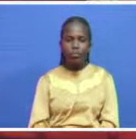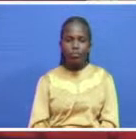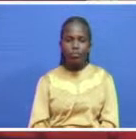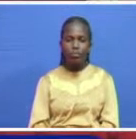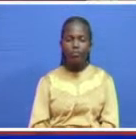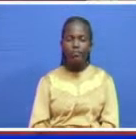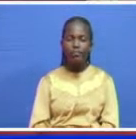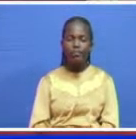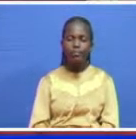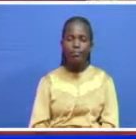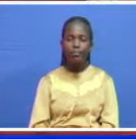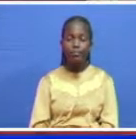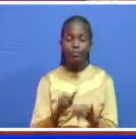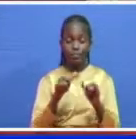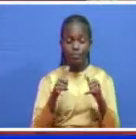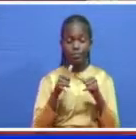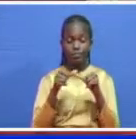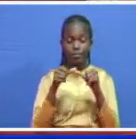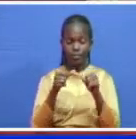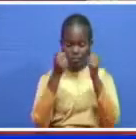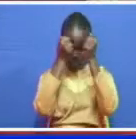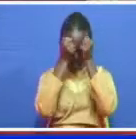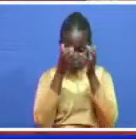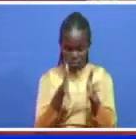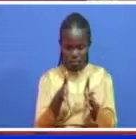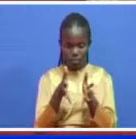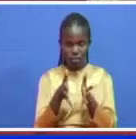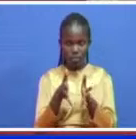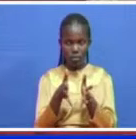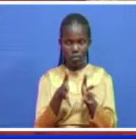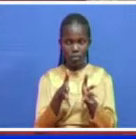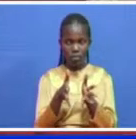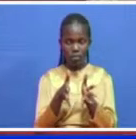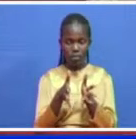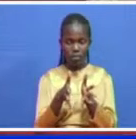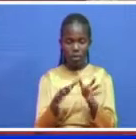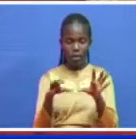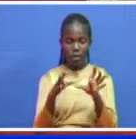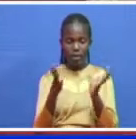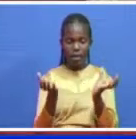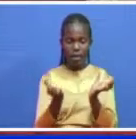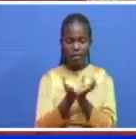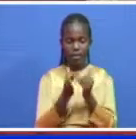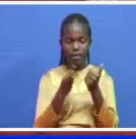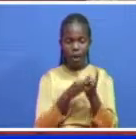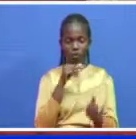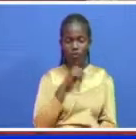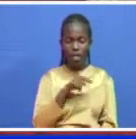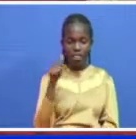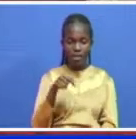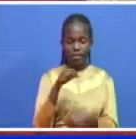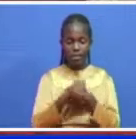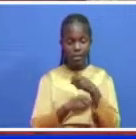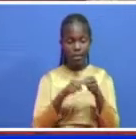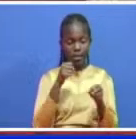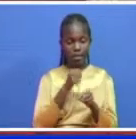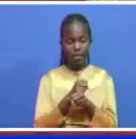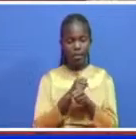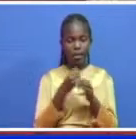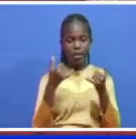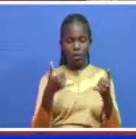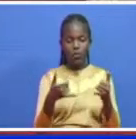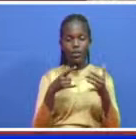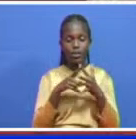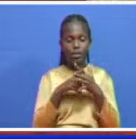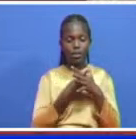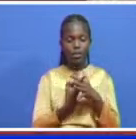Tuende ya nikana amanyegua ala maneke kilasi cha nyanya mwakao mayambisa kuiunga